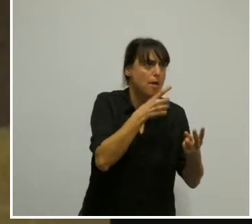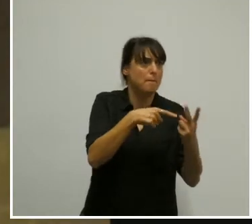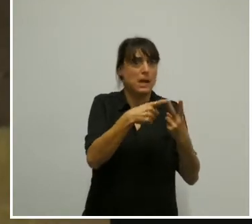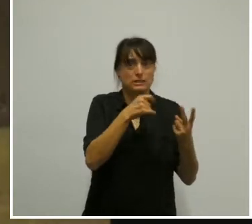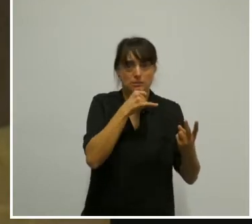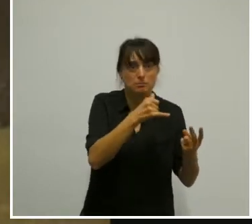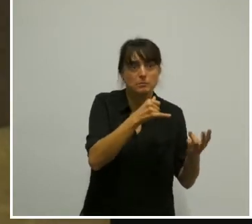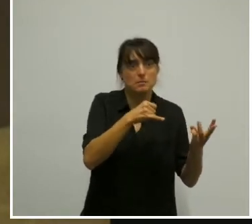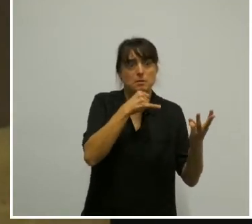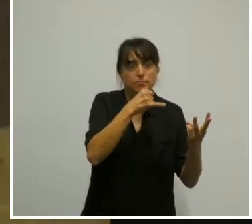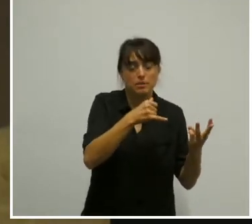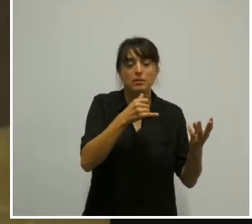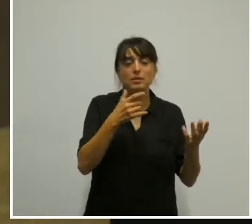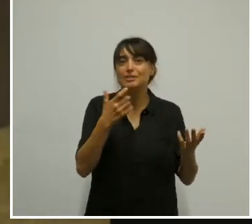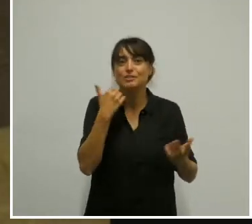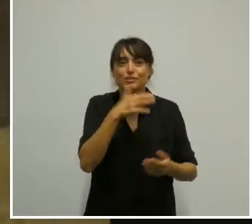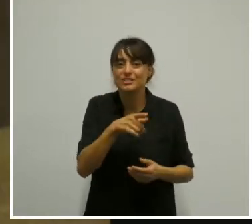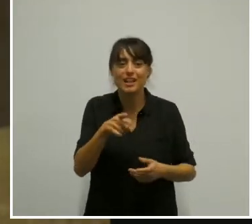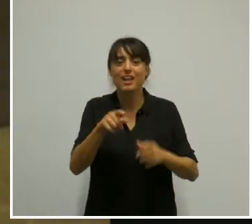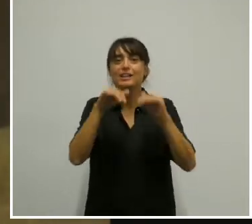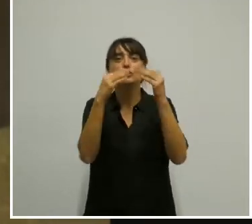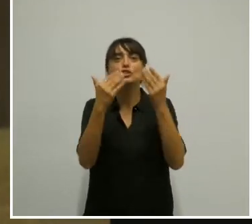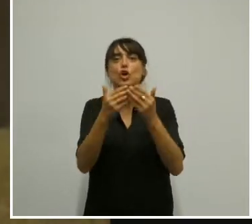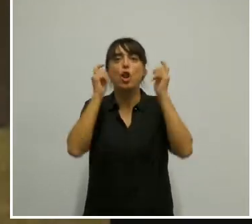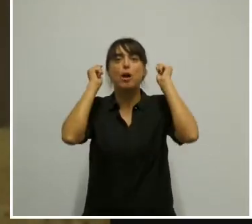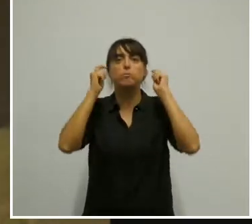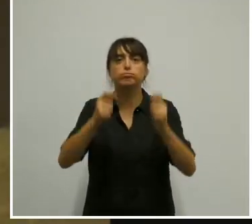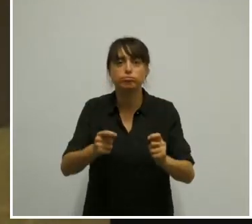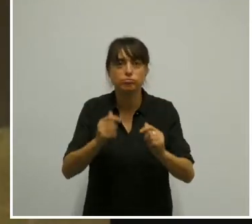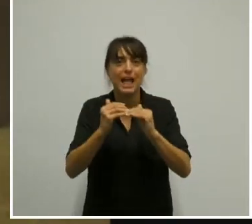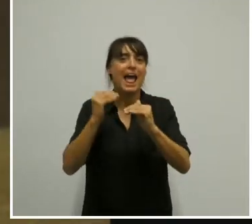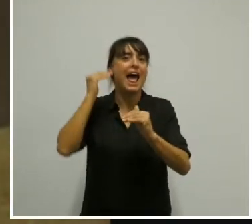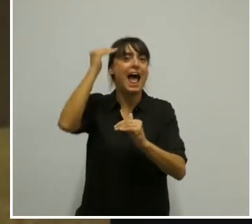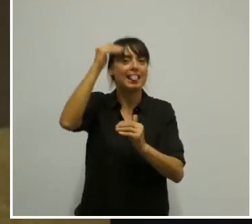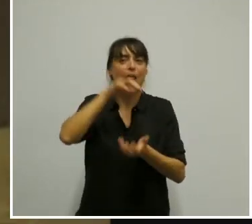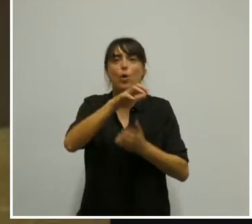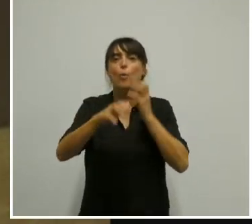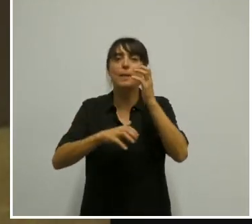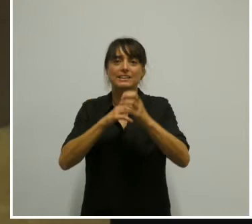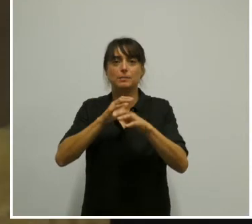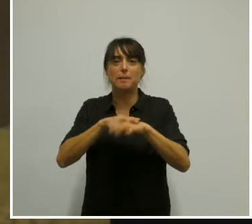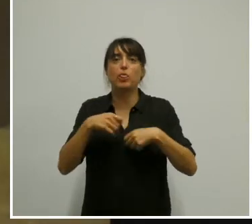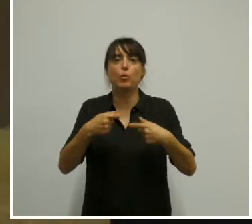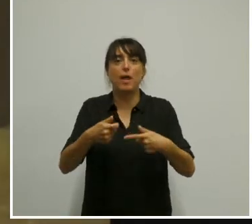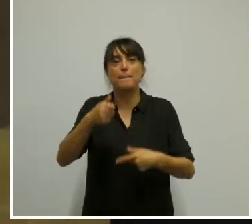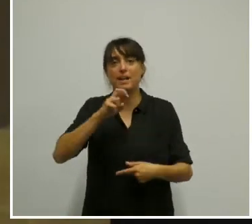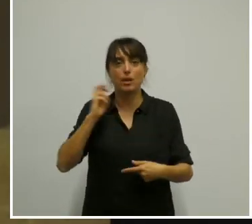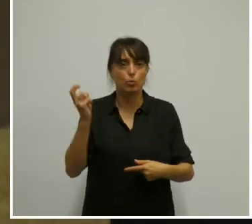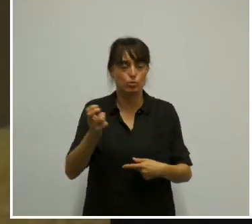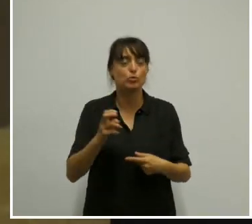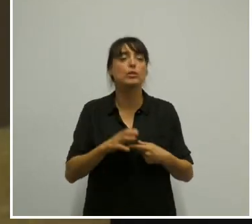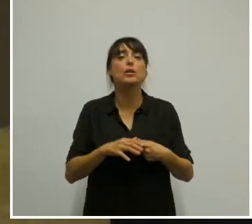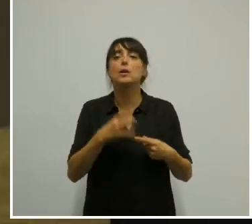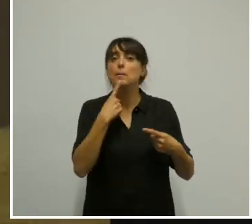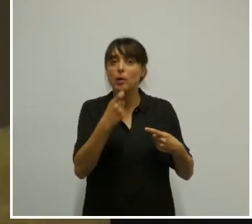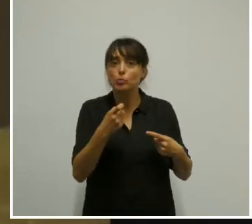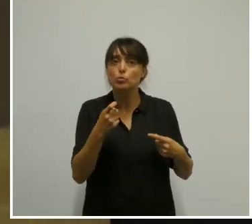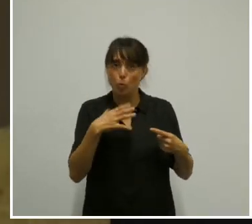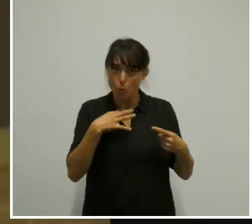pot declarar l'escola com d'alta complexitat per dotar-la de més recursos? No. Val. Se li pot dotar de més recursos?